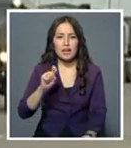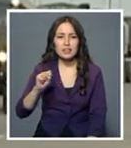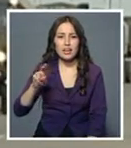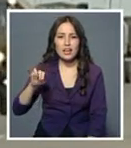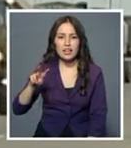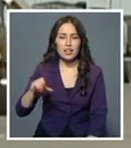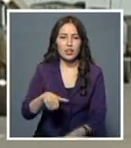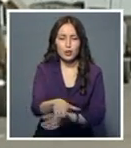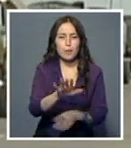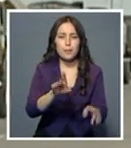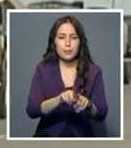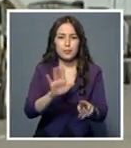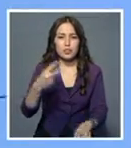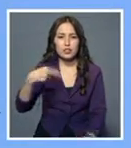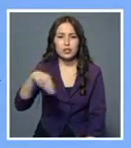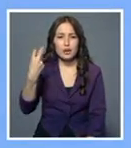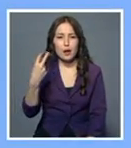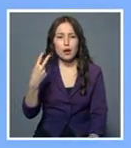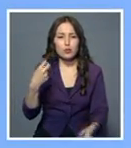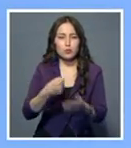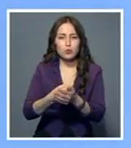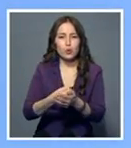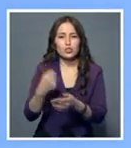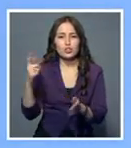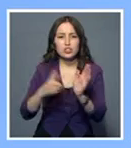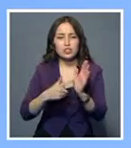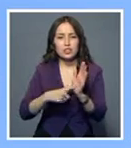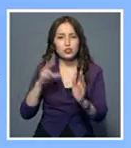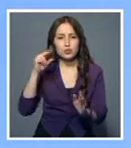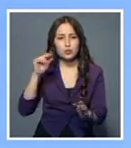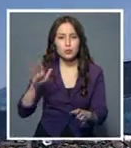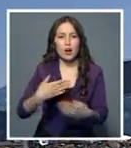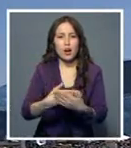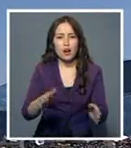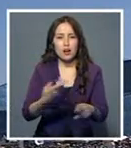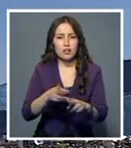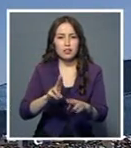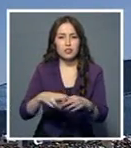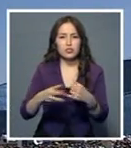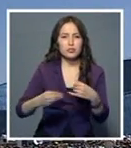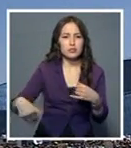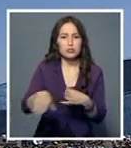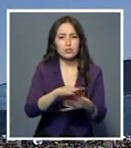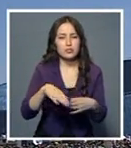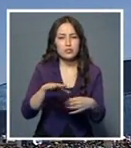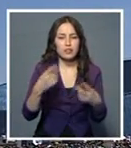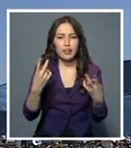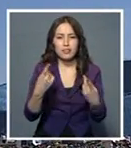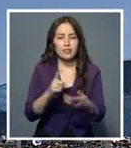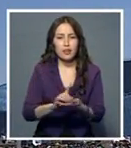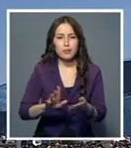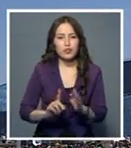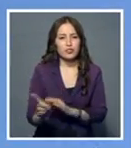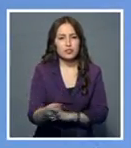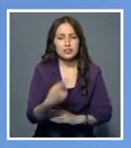22 сәуір тоқтап, мамырдың 7-сі күні бірақ ашылады. Бұл күндері елордалық көлік жүргізушілері бұл аумақты айналып өткен абзал. Сондай ақ 9